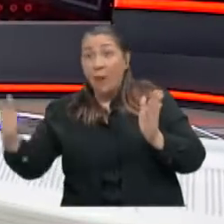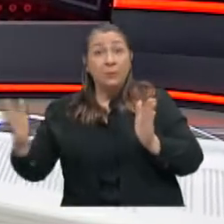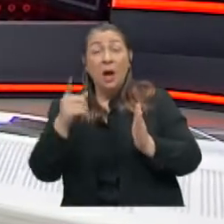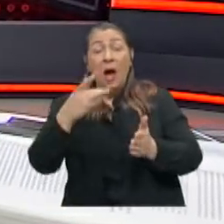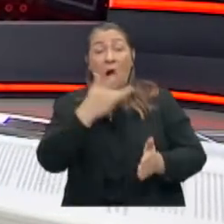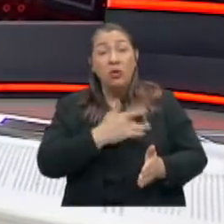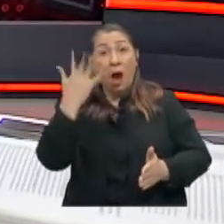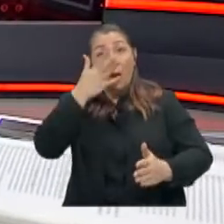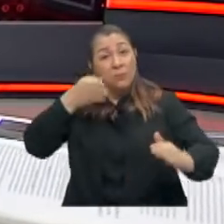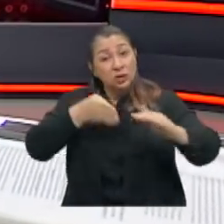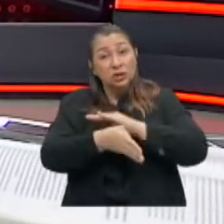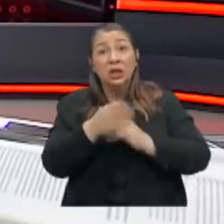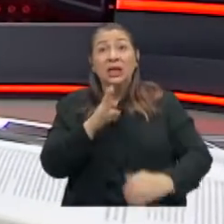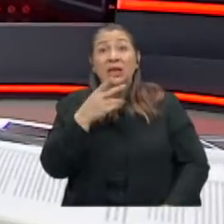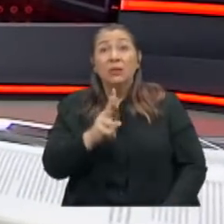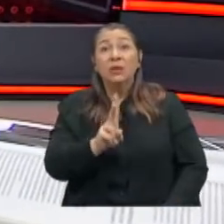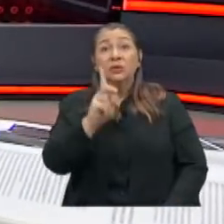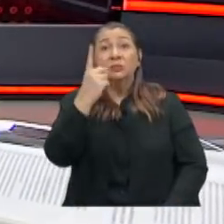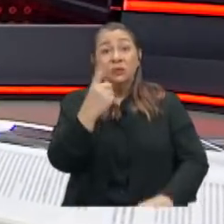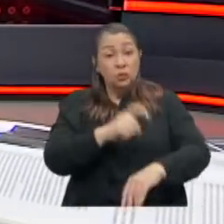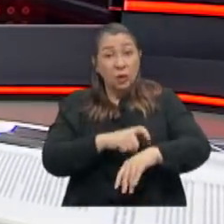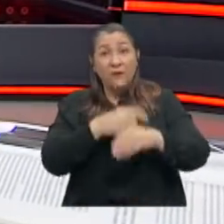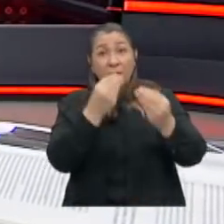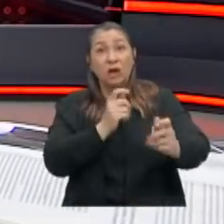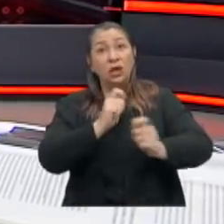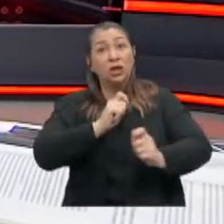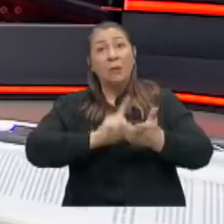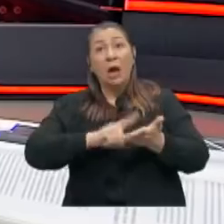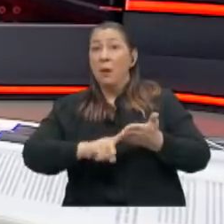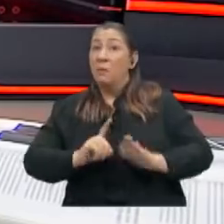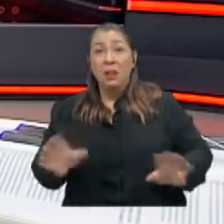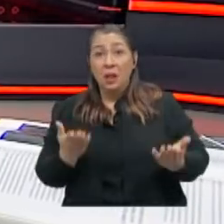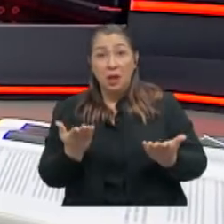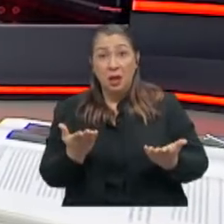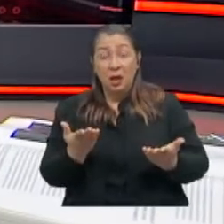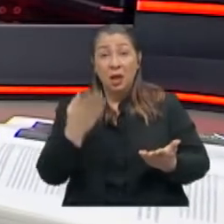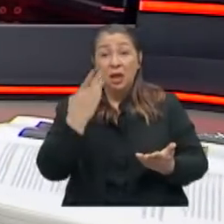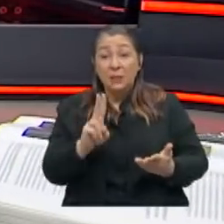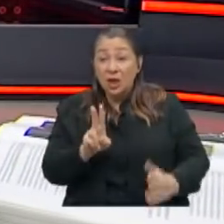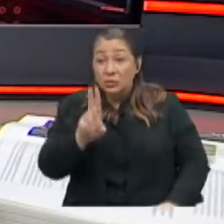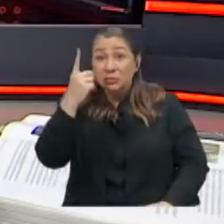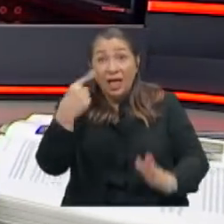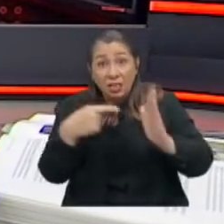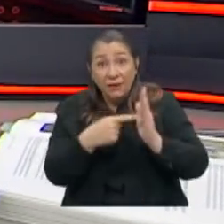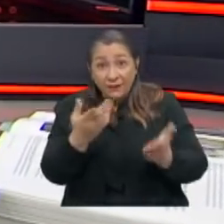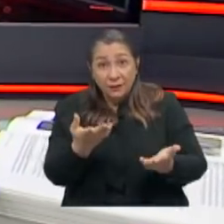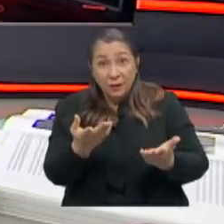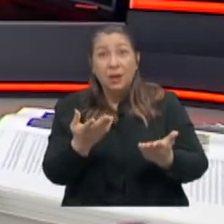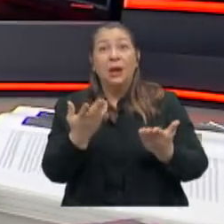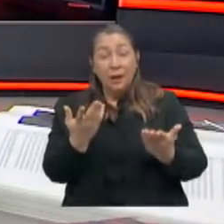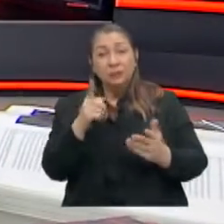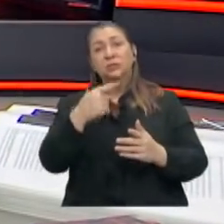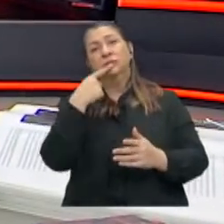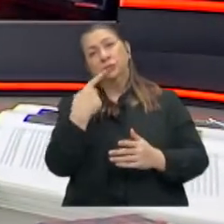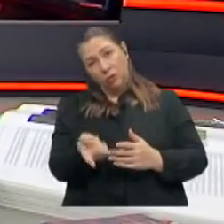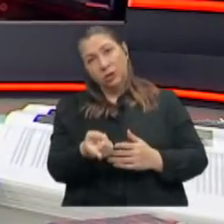Anadolu'ya Arapların girişi 2071'e kadar bir süre verilmiş. Anlaşmalar yapılmış yani. 2071 hedefi var ya. Şimdi deniyor